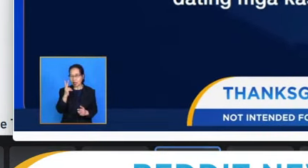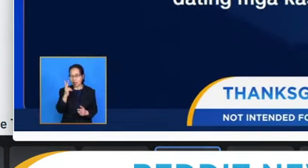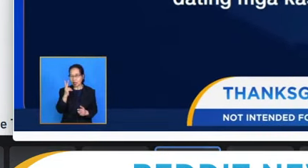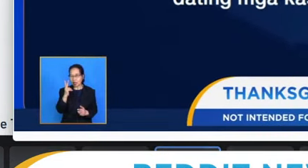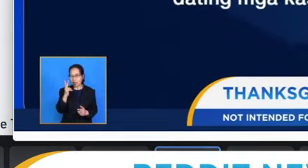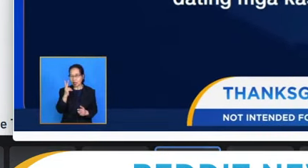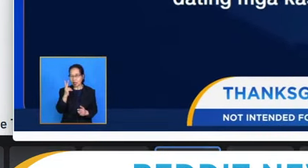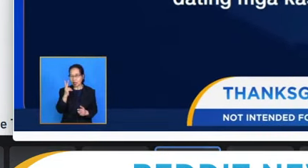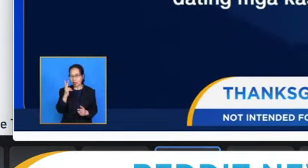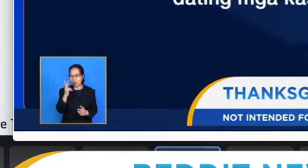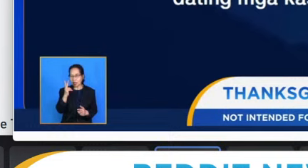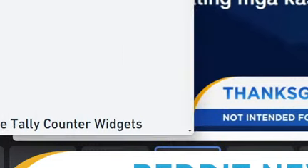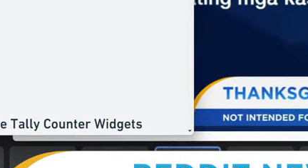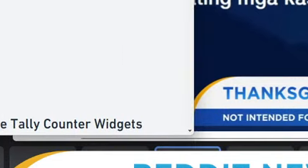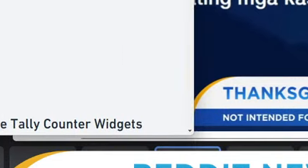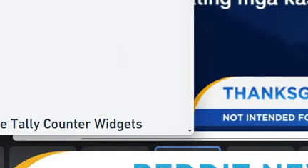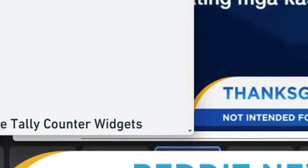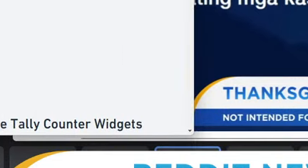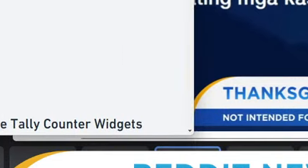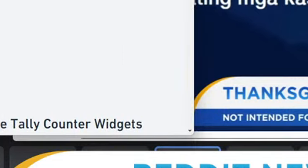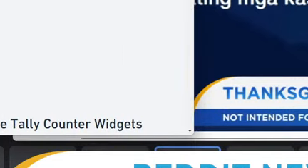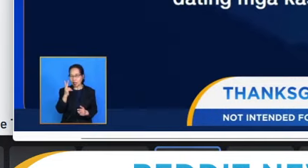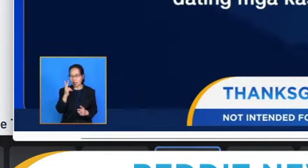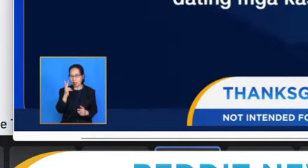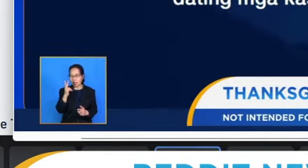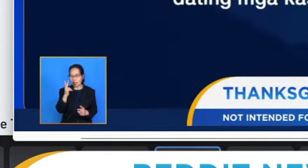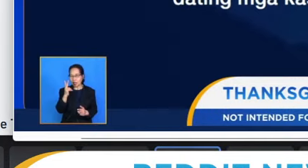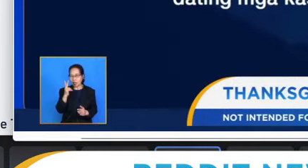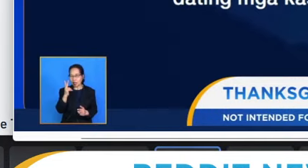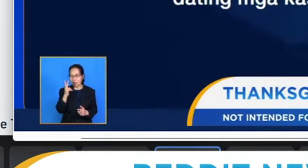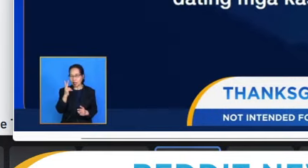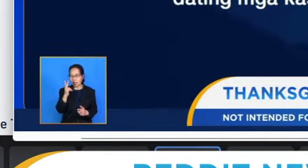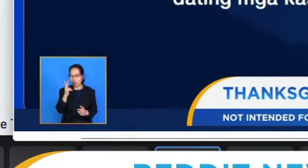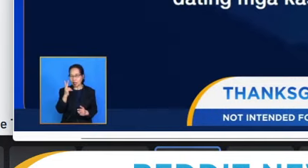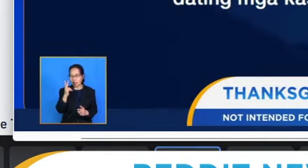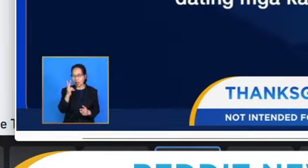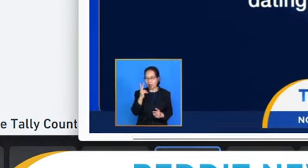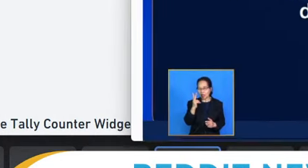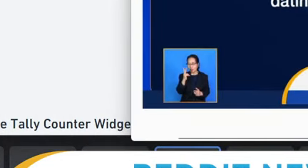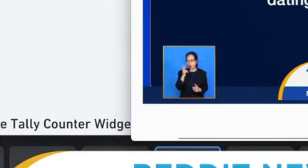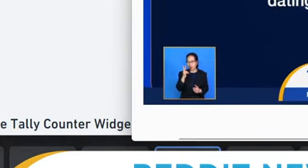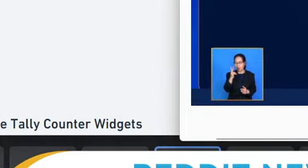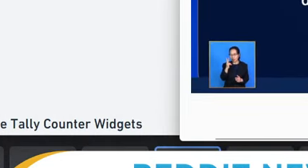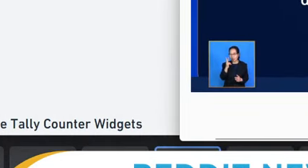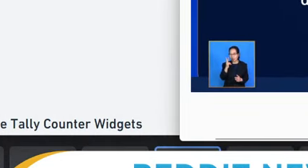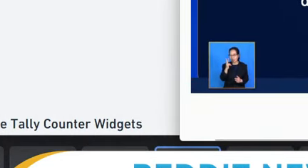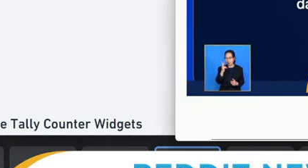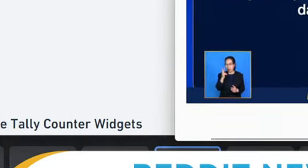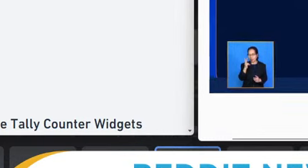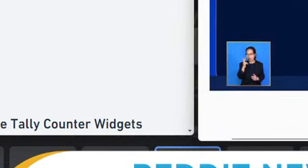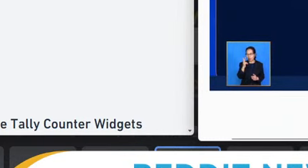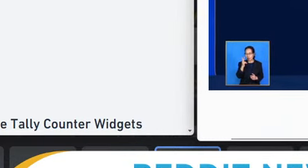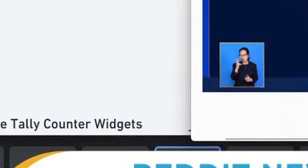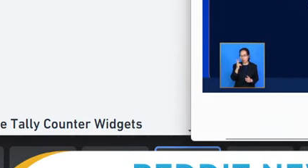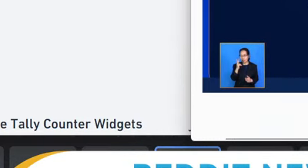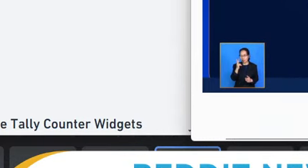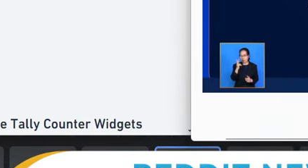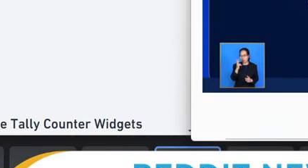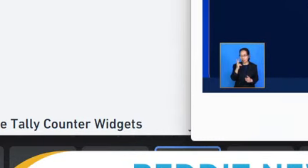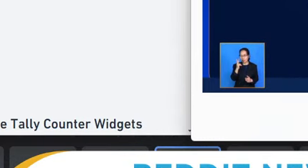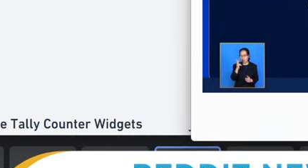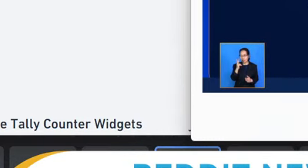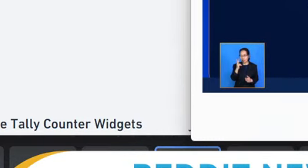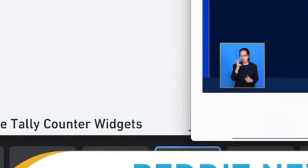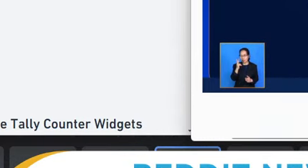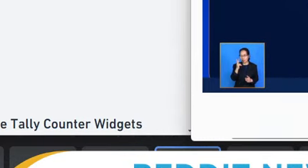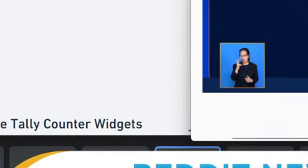wala talaga parang babang-baba yung so siguro there will ano babalik nila yung